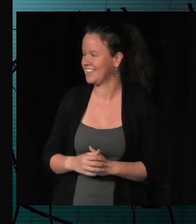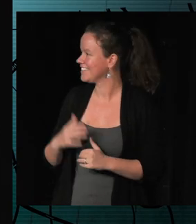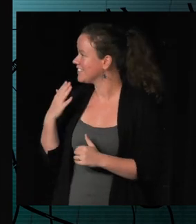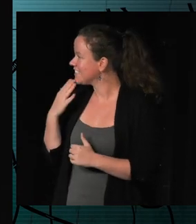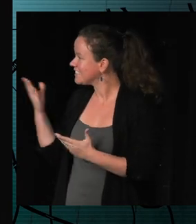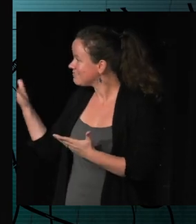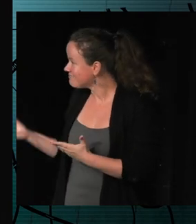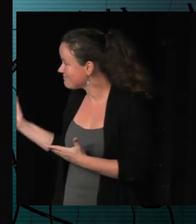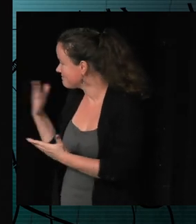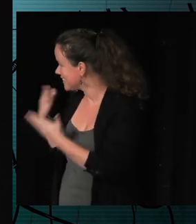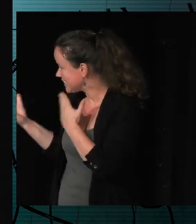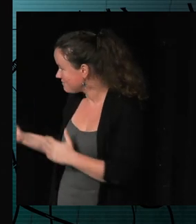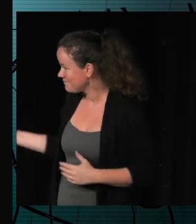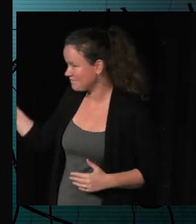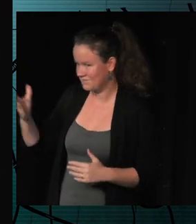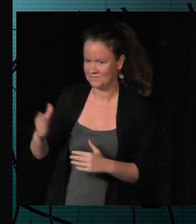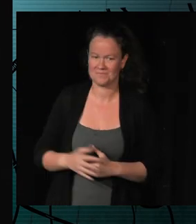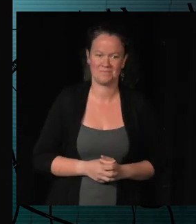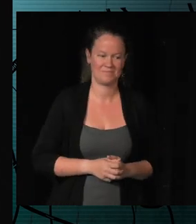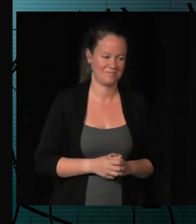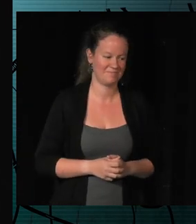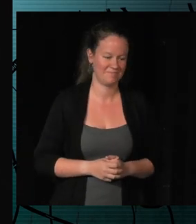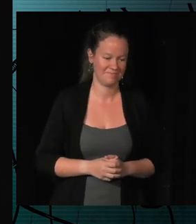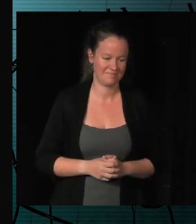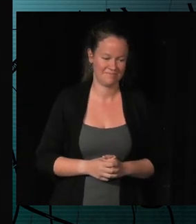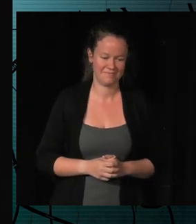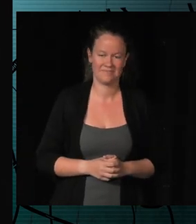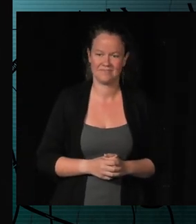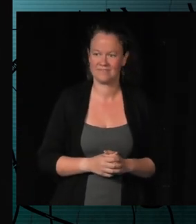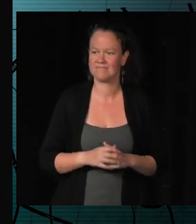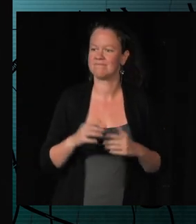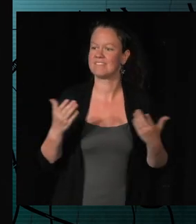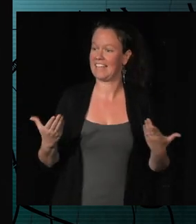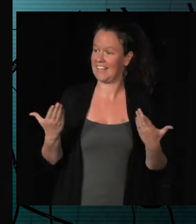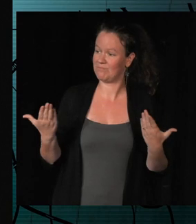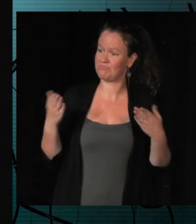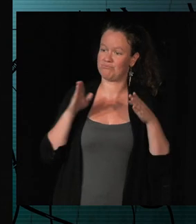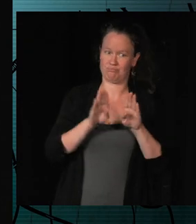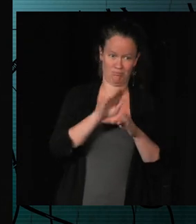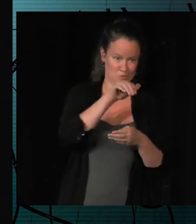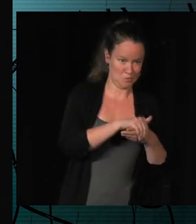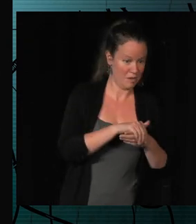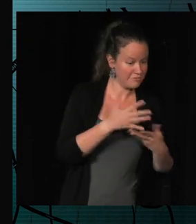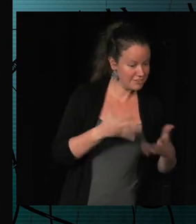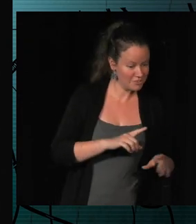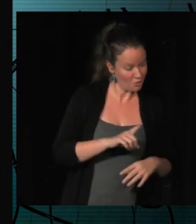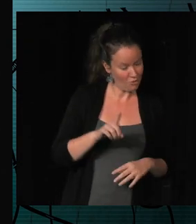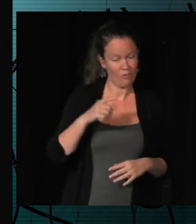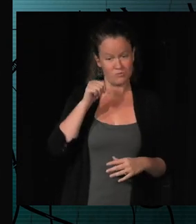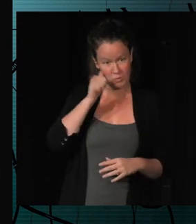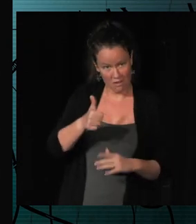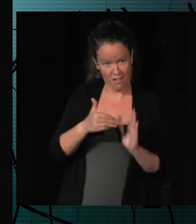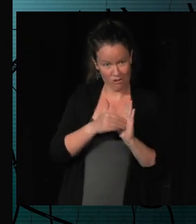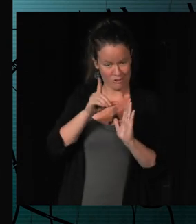c'était passionnant alors la soirée se termine mais le festival n'est pas du tout terminé il dure jusqu'à lundi inclus et si vous aimez